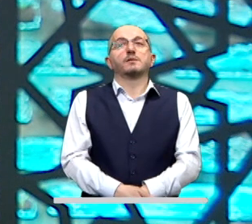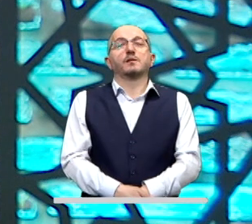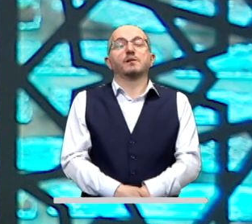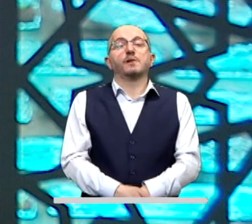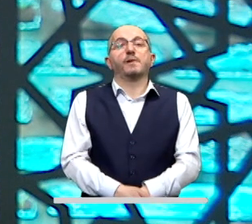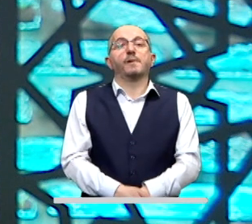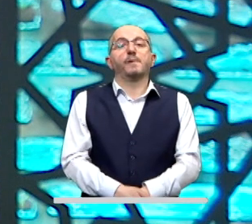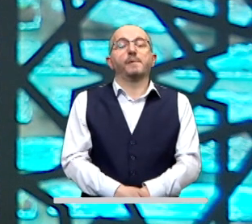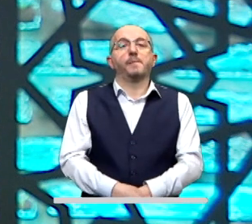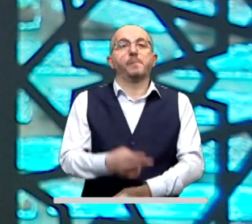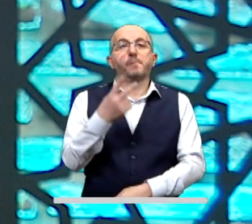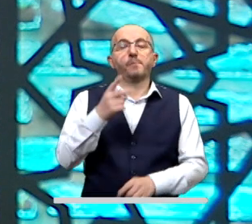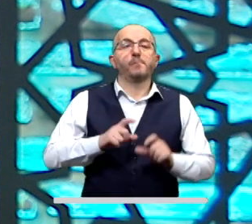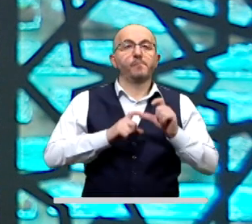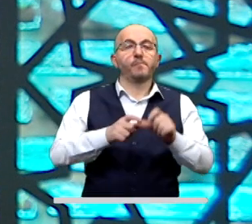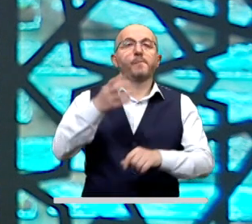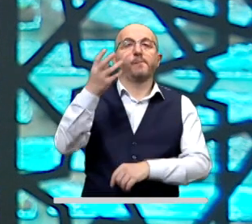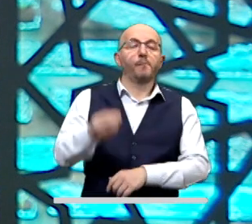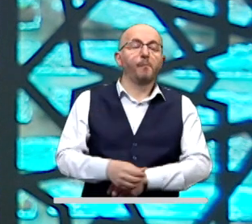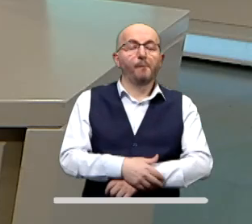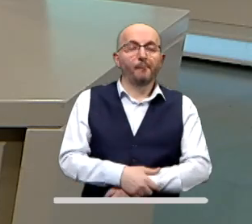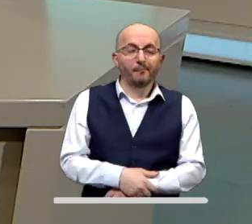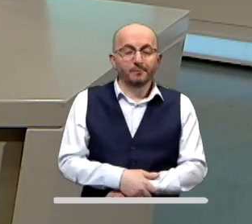kocaman iki Torun olacaktır